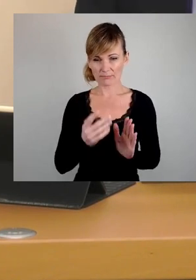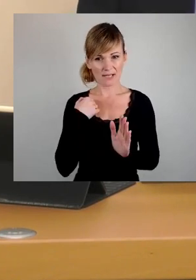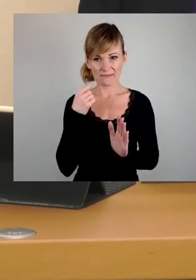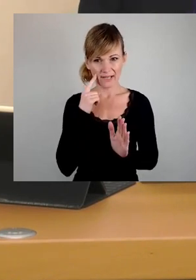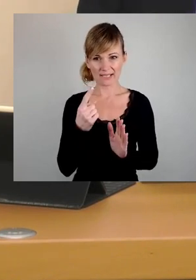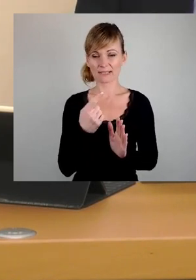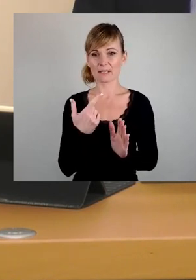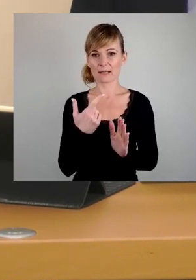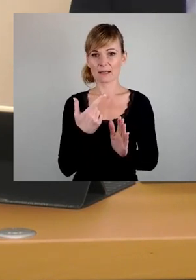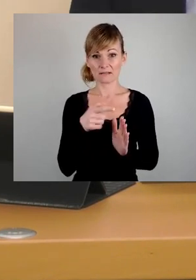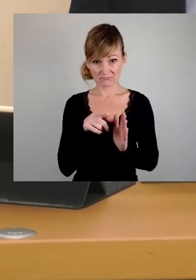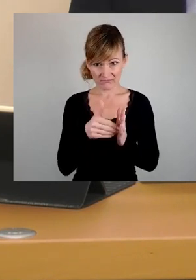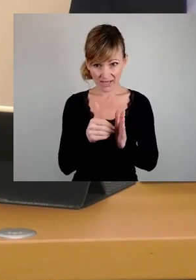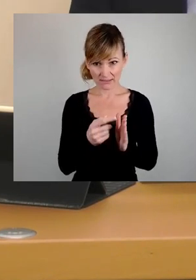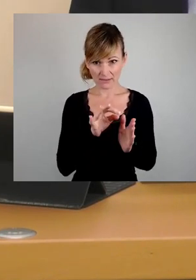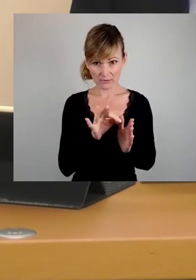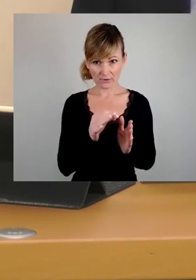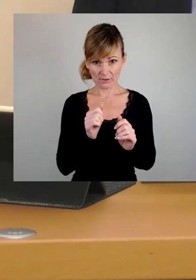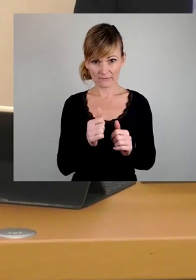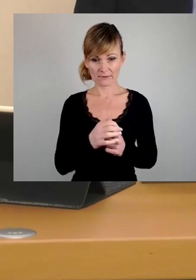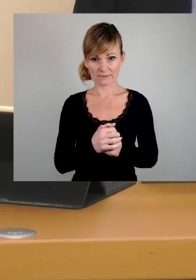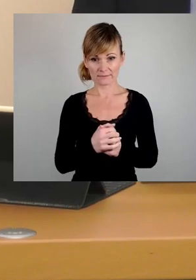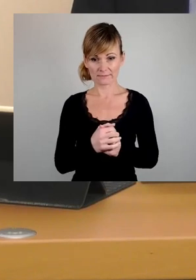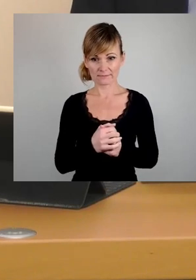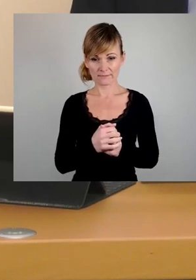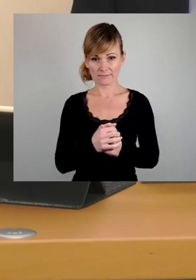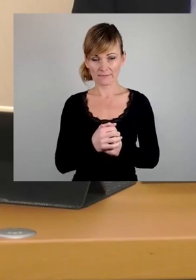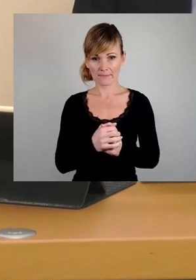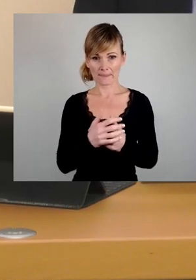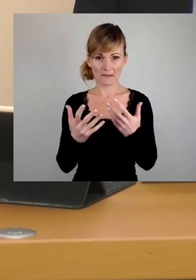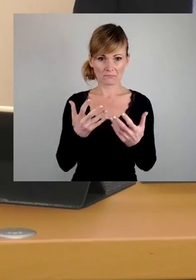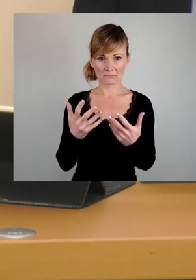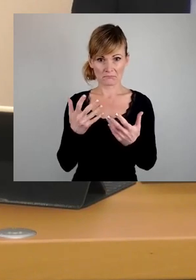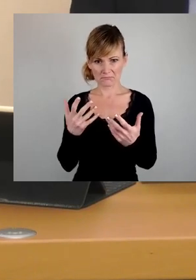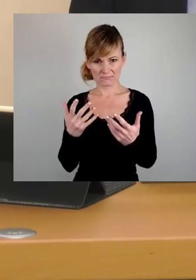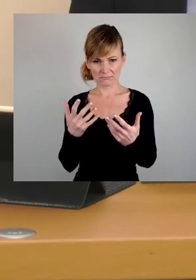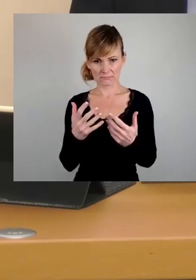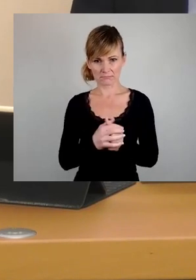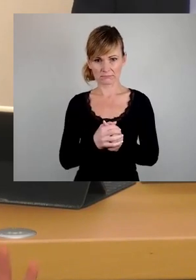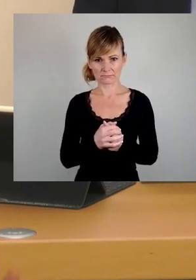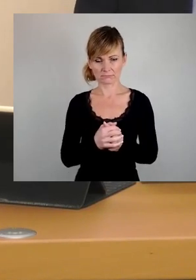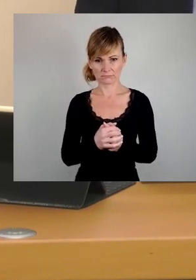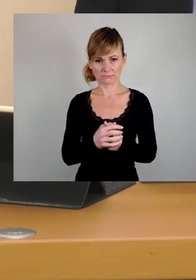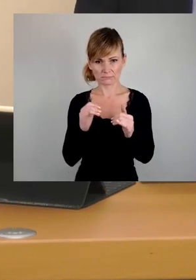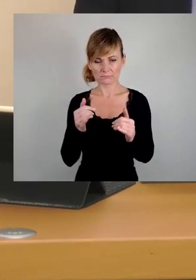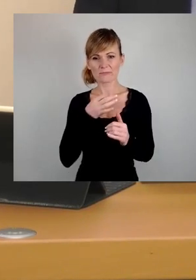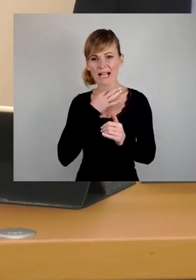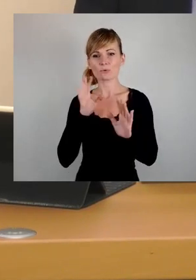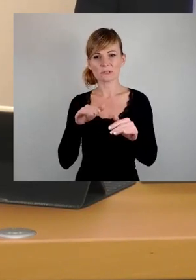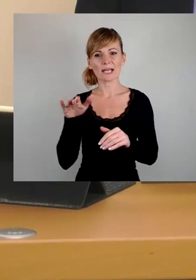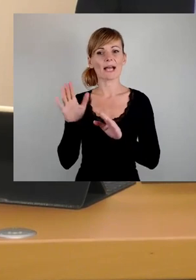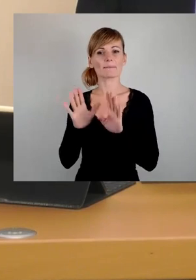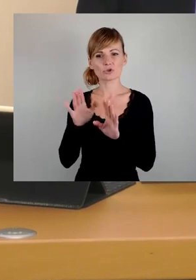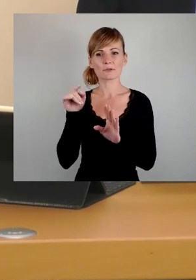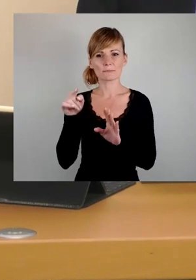substanziell weiterbringt, aber ich mache das auch noch. Aber nein. Also ich stimme dann ab über das,